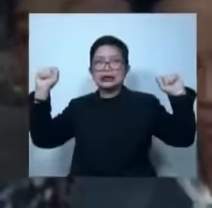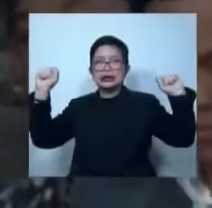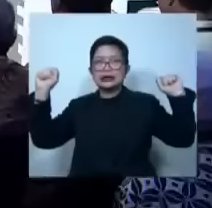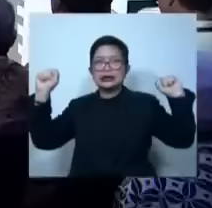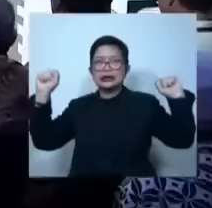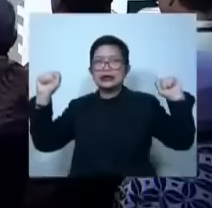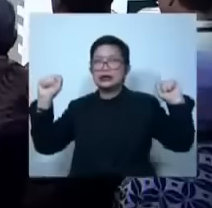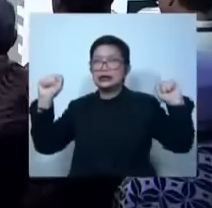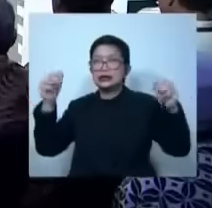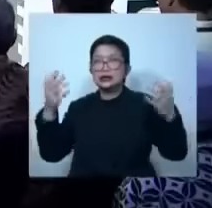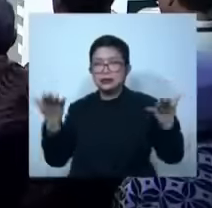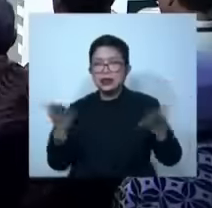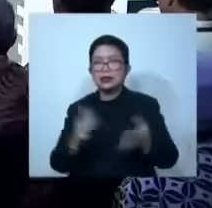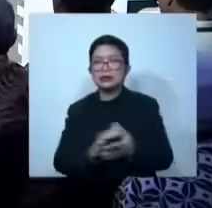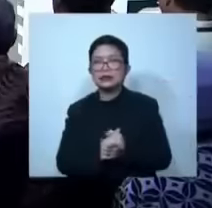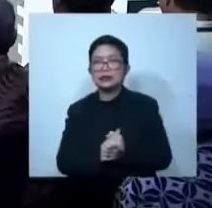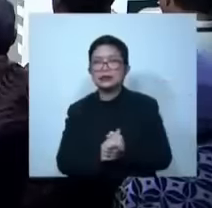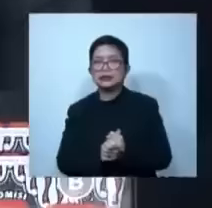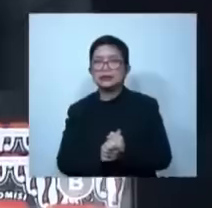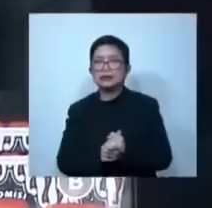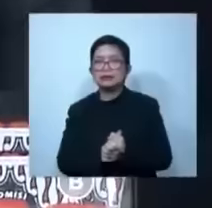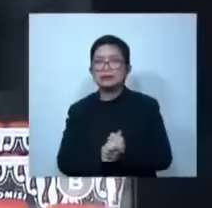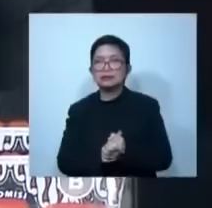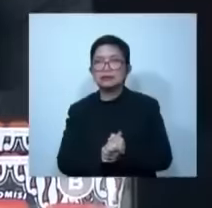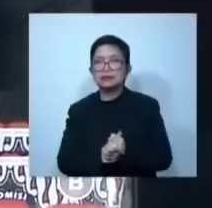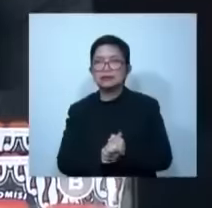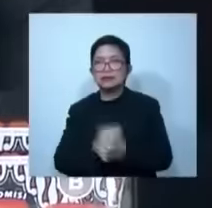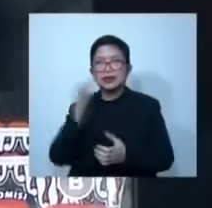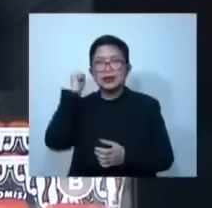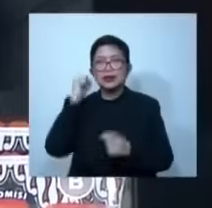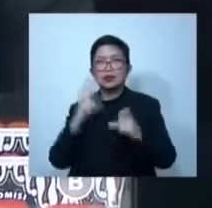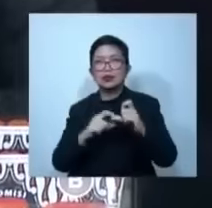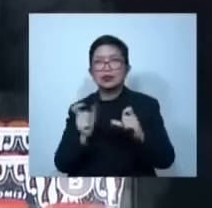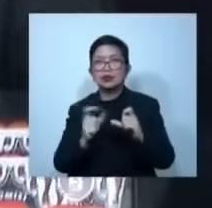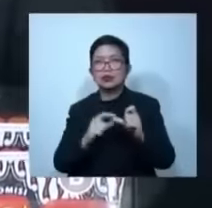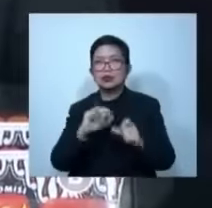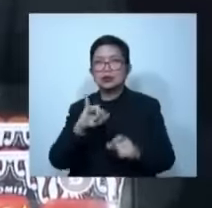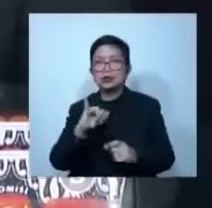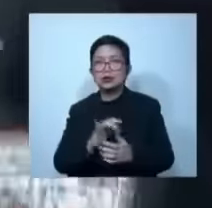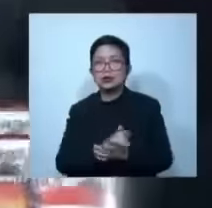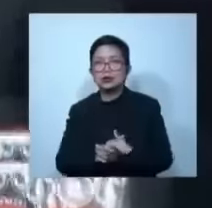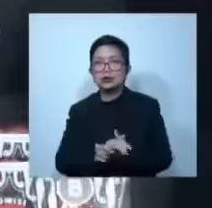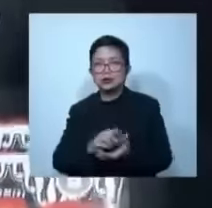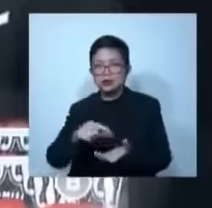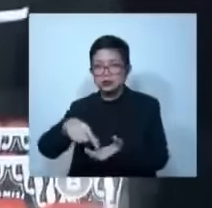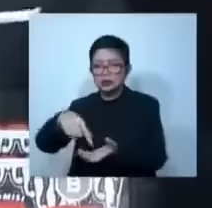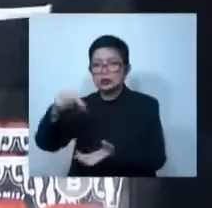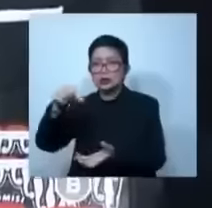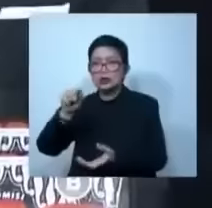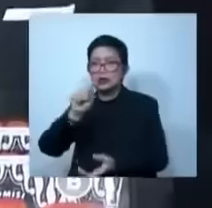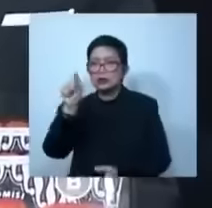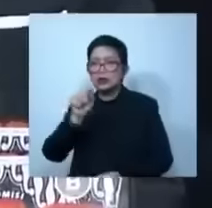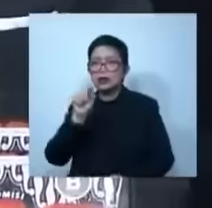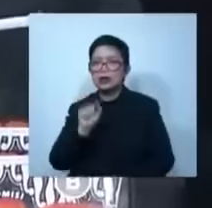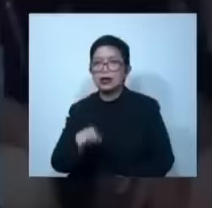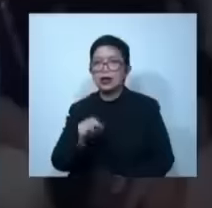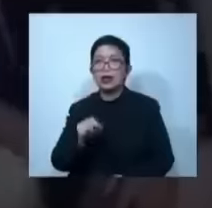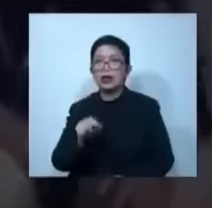Baik, selanjutnya kepada panelis Ibu Susi Dwi Haryanti untuk mengambil pertanyaan dari